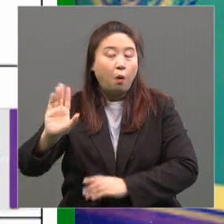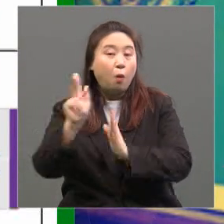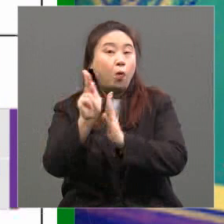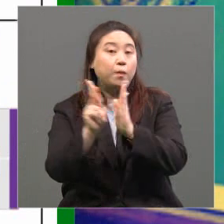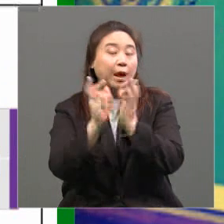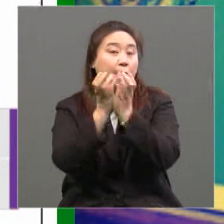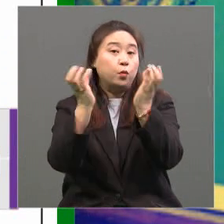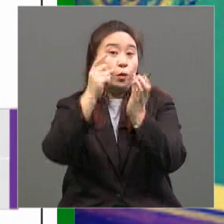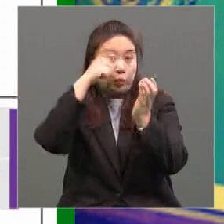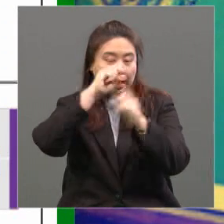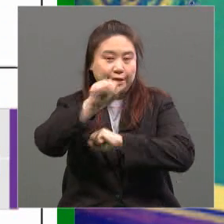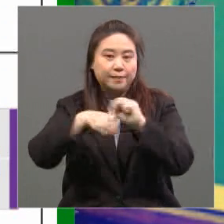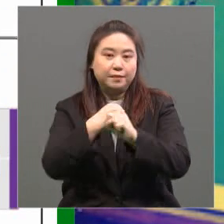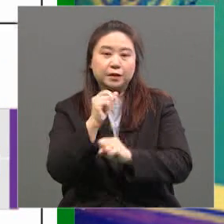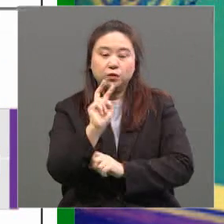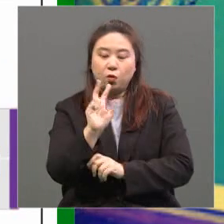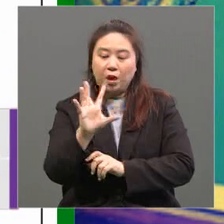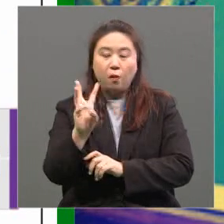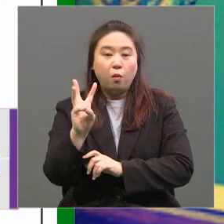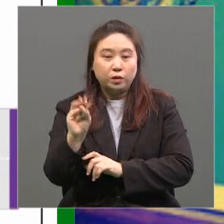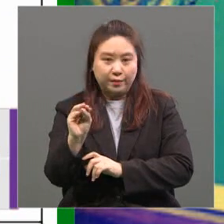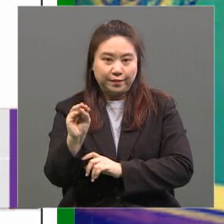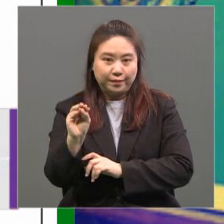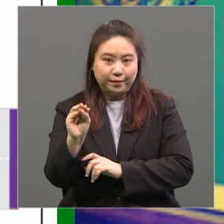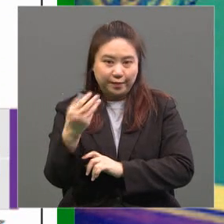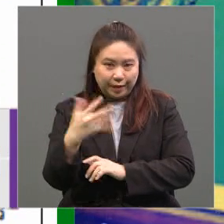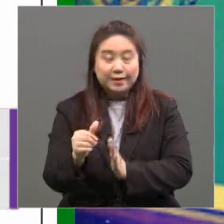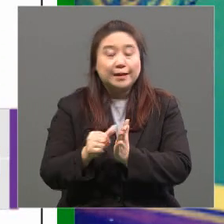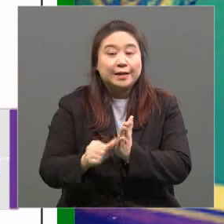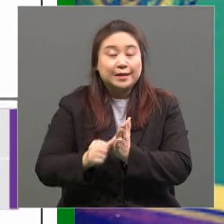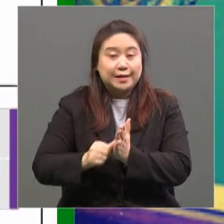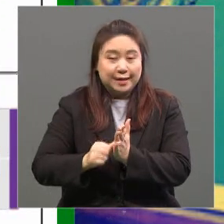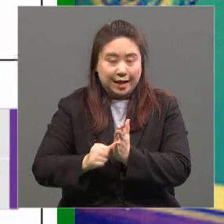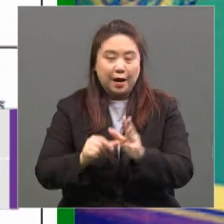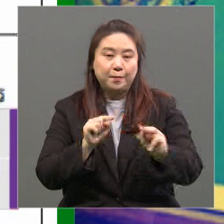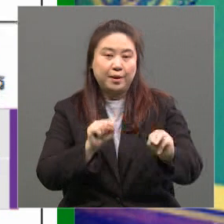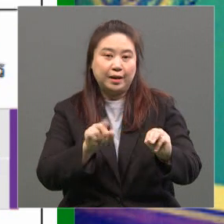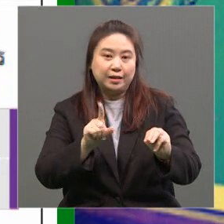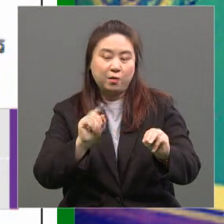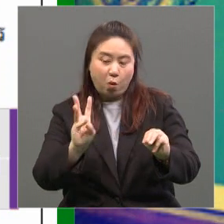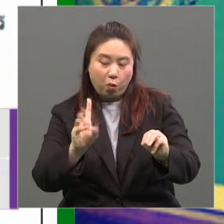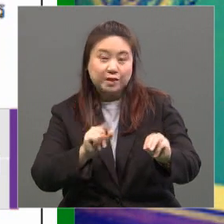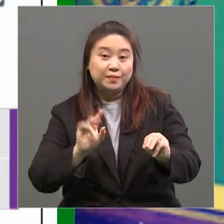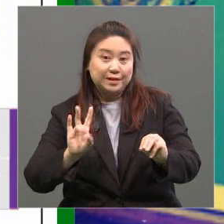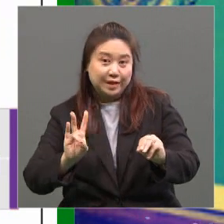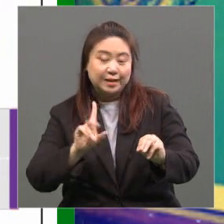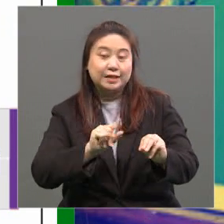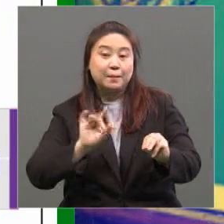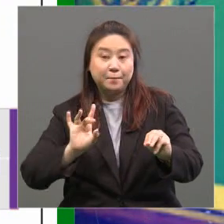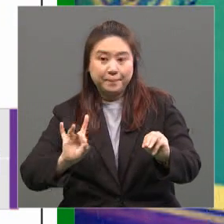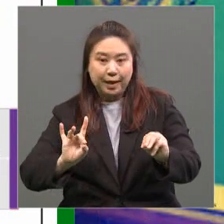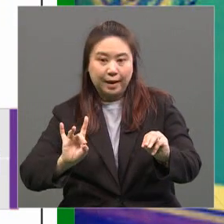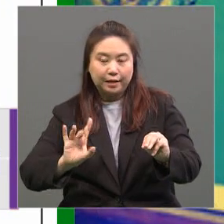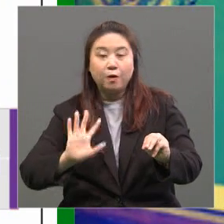อาณาจักรไทยพุทธศักราช2560และที่แก้ไขเพิ่มเติมมาตรา26มาตรา27และมาตรา